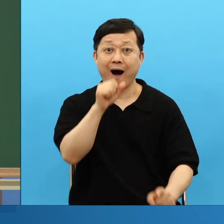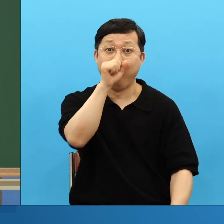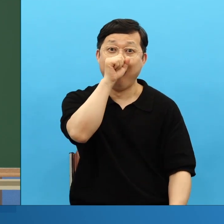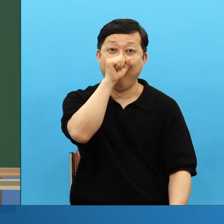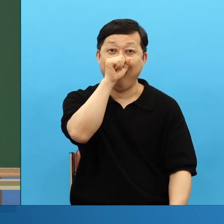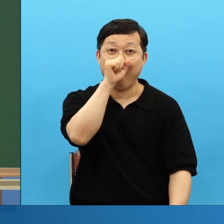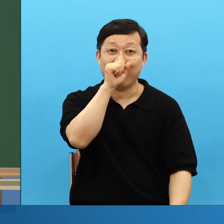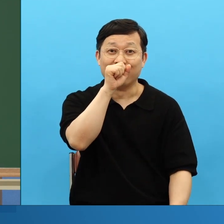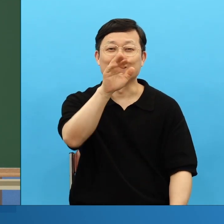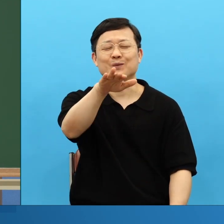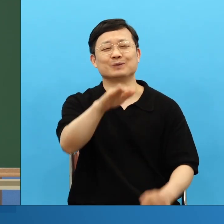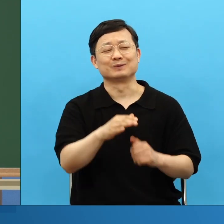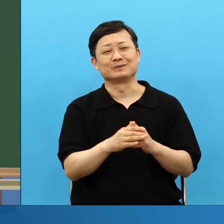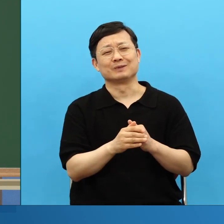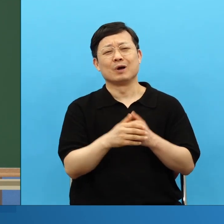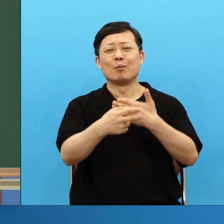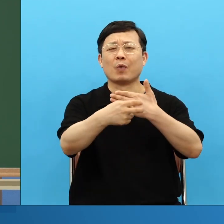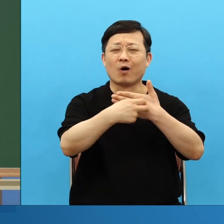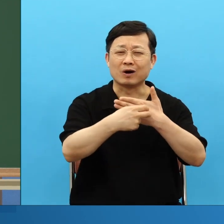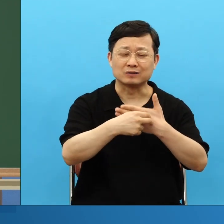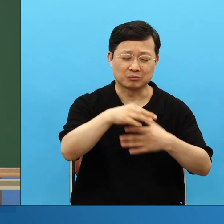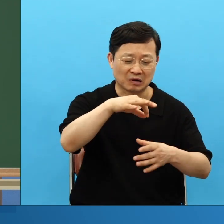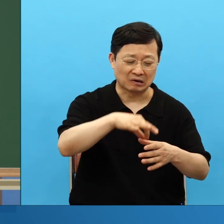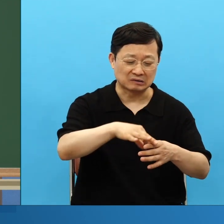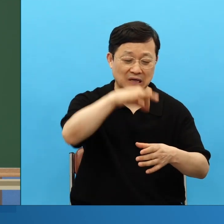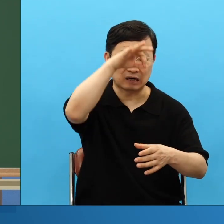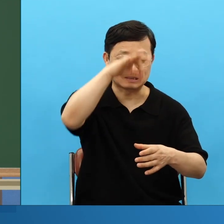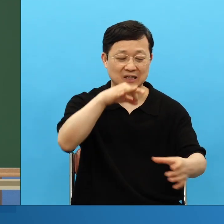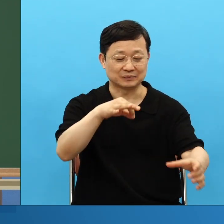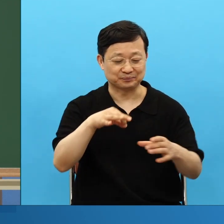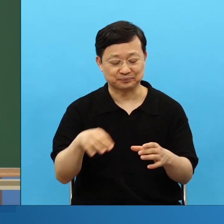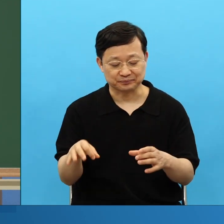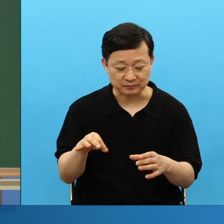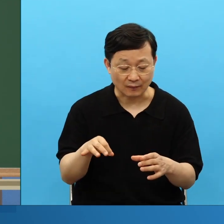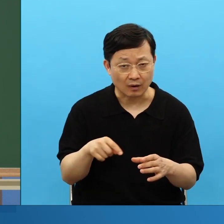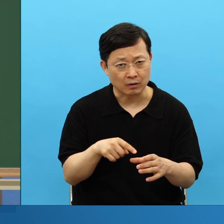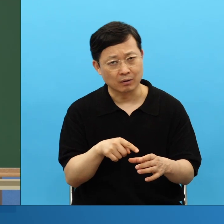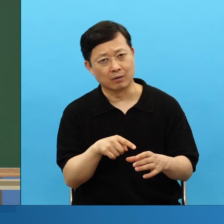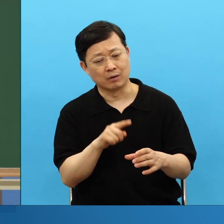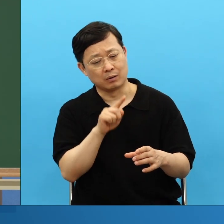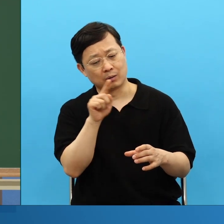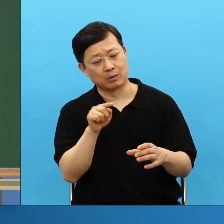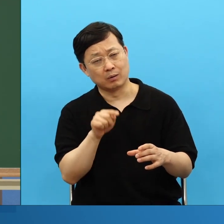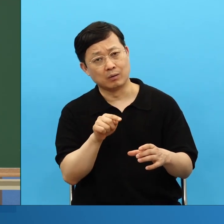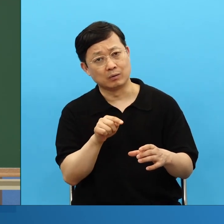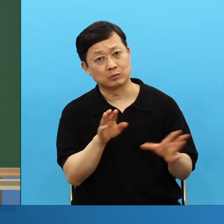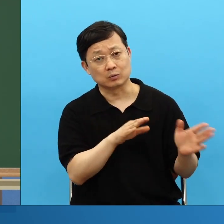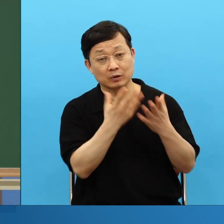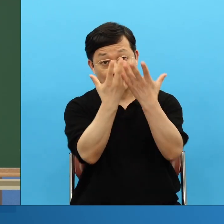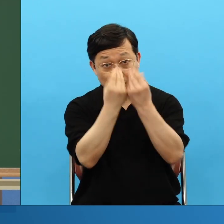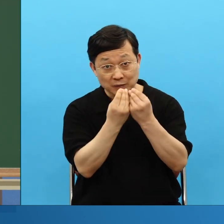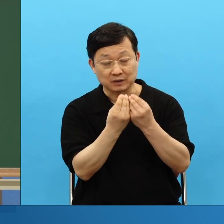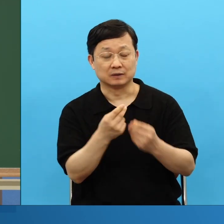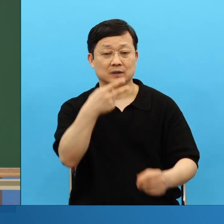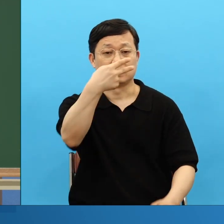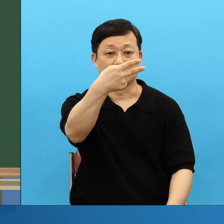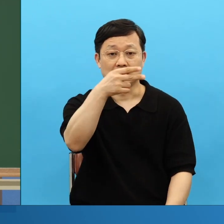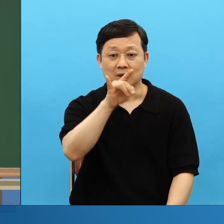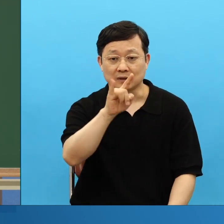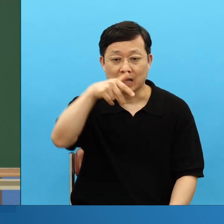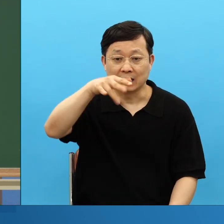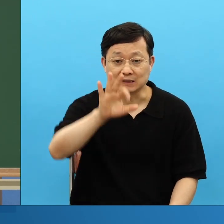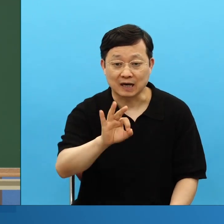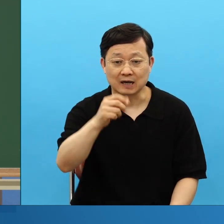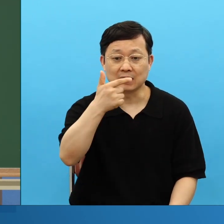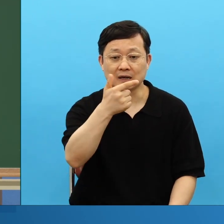할 수 있나? 병원 가서 이제는 정상적인 처방을 받아도 대장 내시경을 하러 갔는데